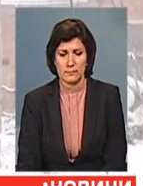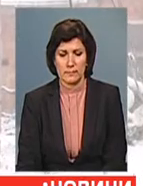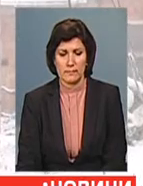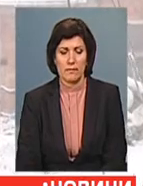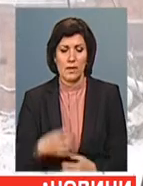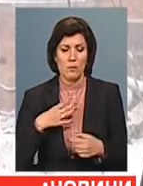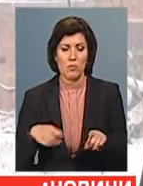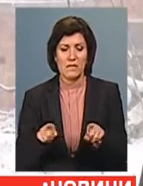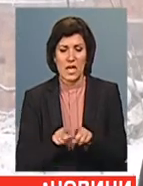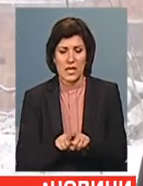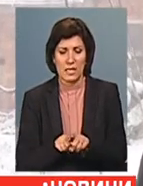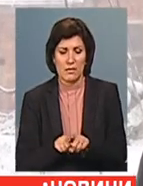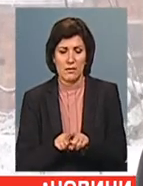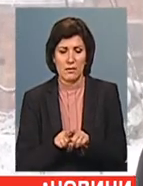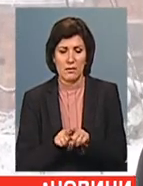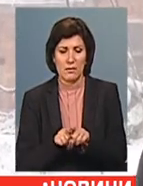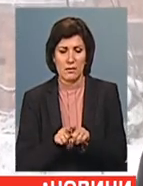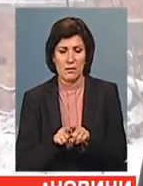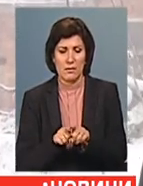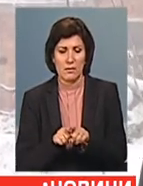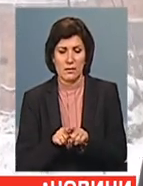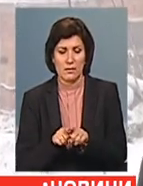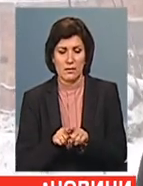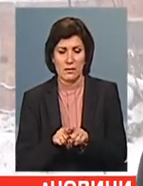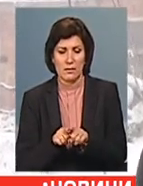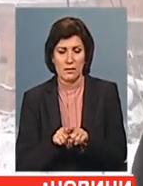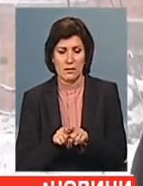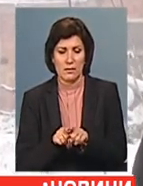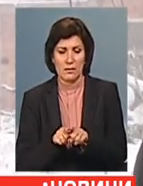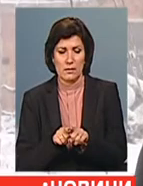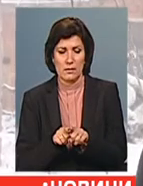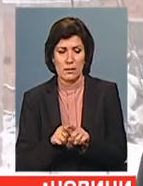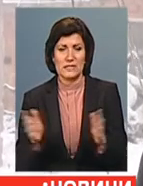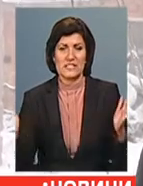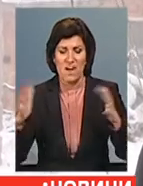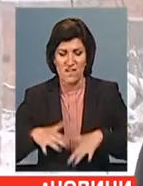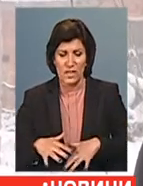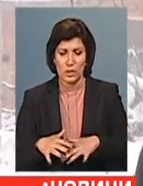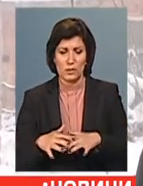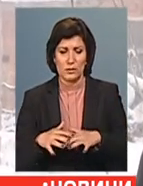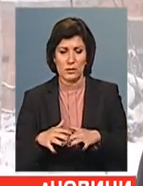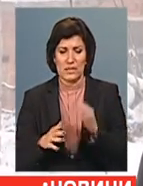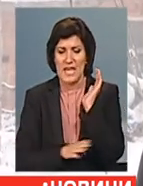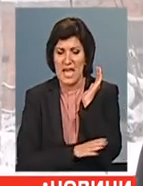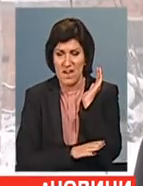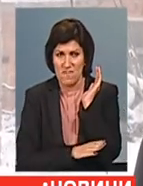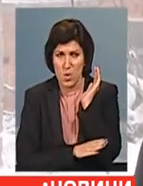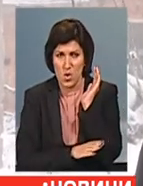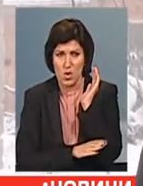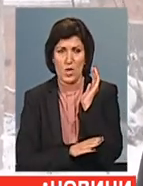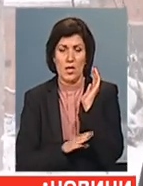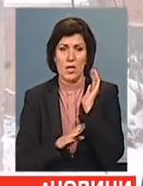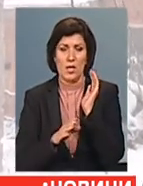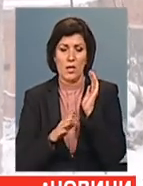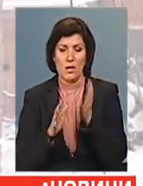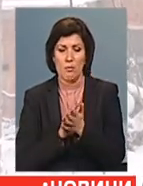Відбувся такий якби фейерверк, із проводів завалилося з силою дерева.